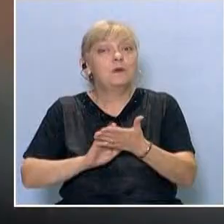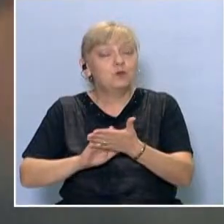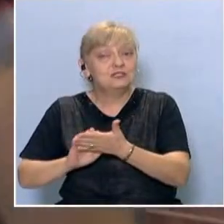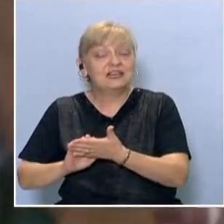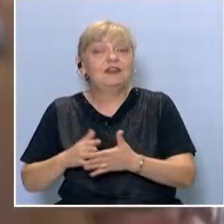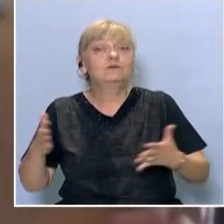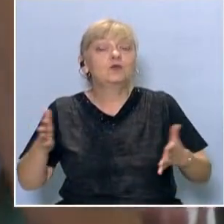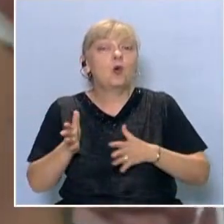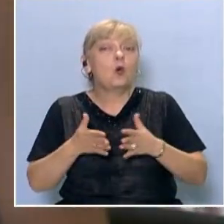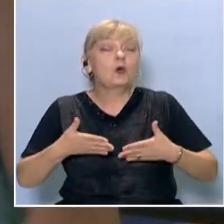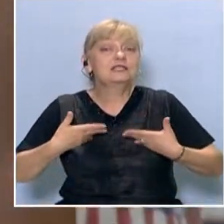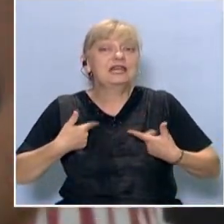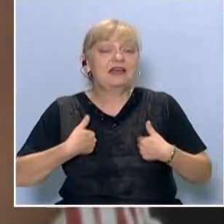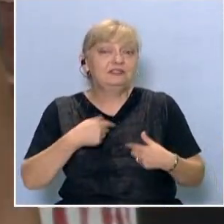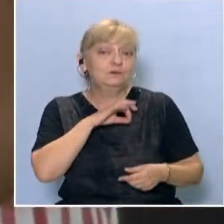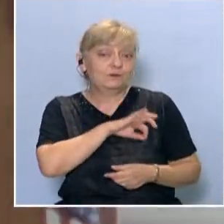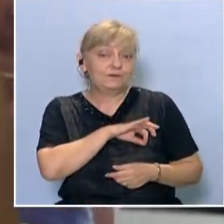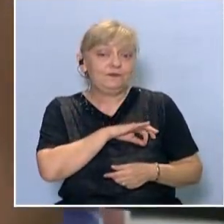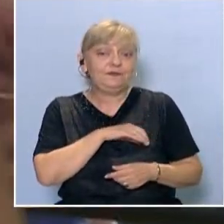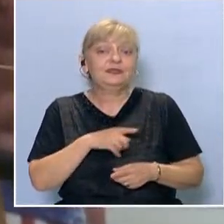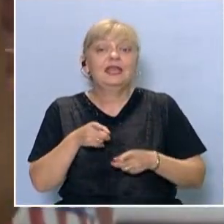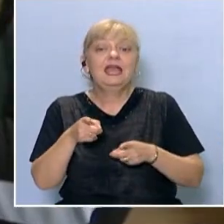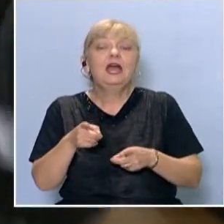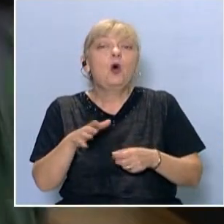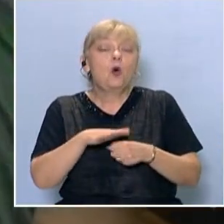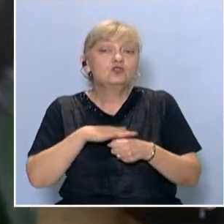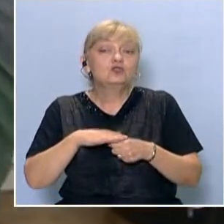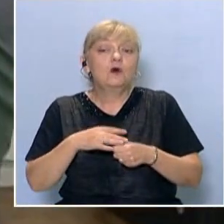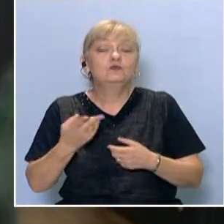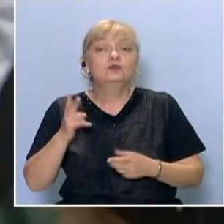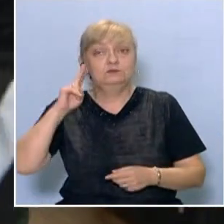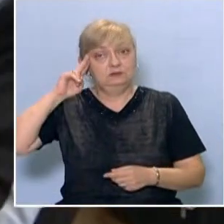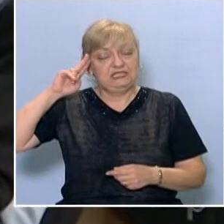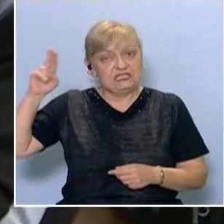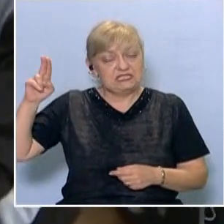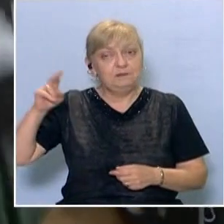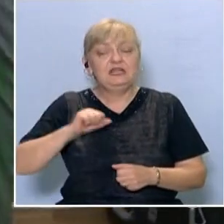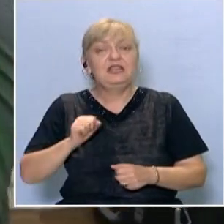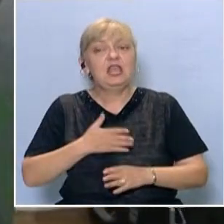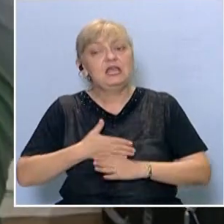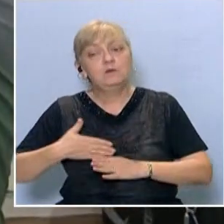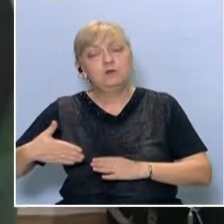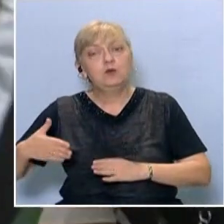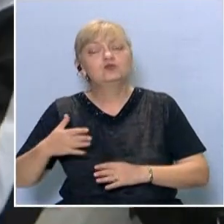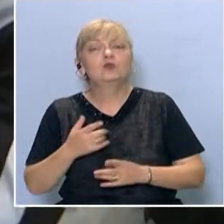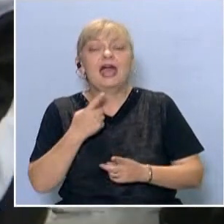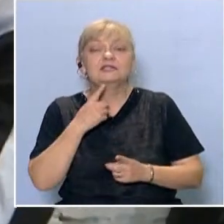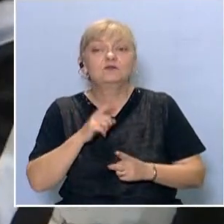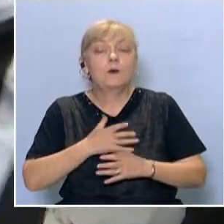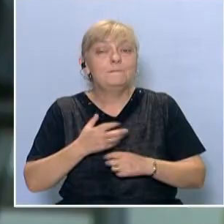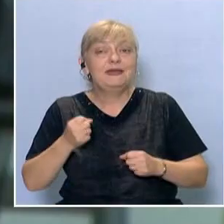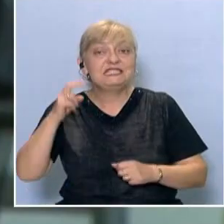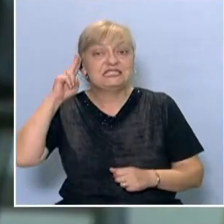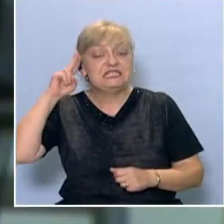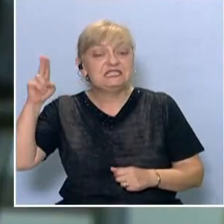ми. В рецептата за успех на Виктор има две основни съставки. Дисциплина и постоянство. Дисциплината е най-важно. Без дисциплина не може да се